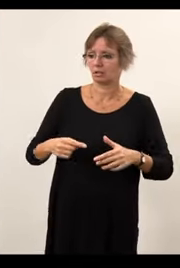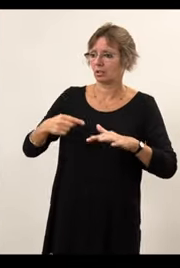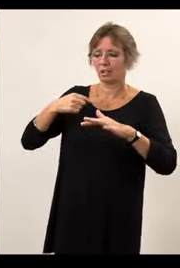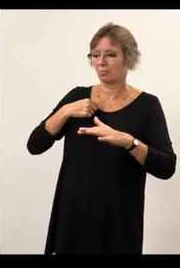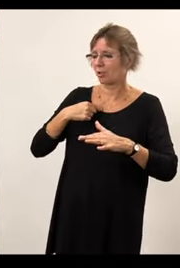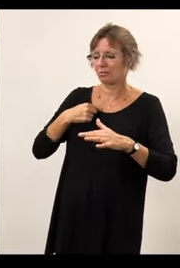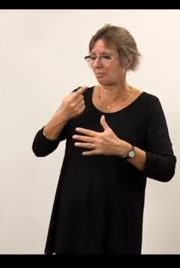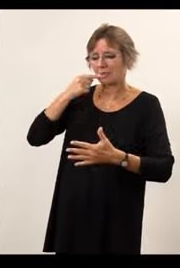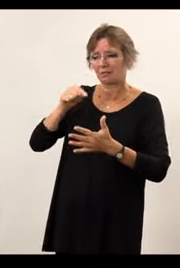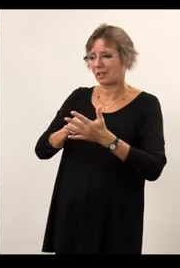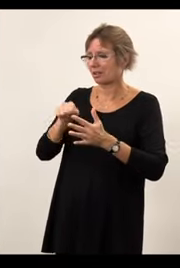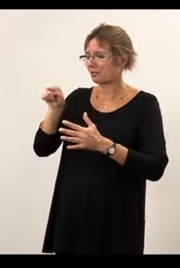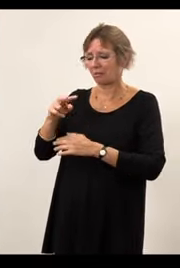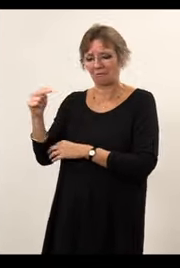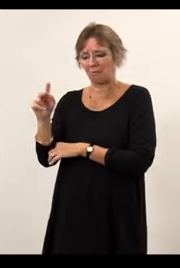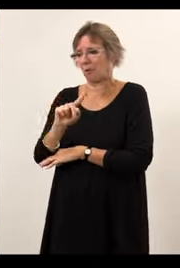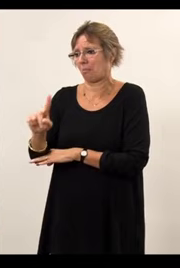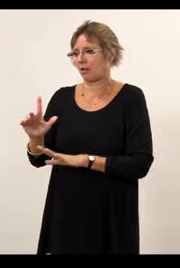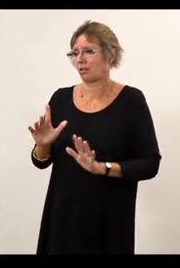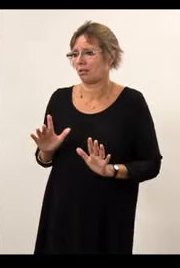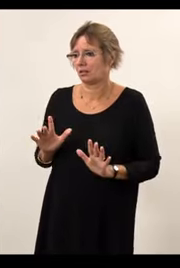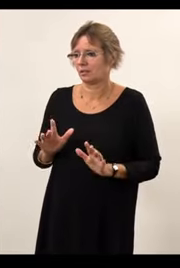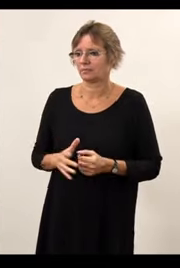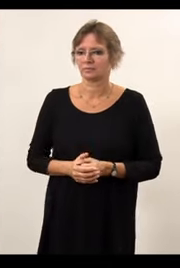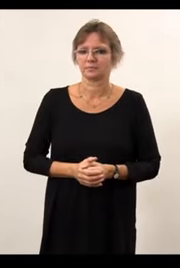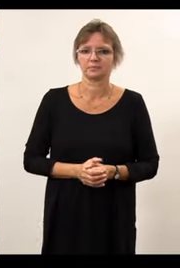J'aurais tout donné pour que tu vois pas ça.